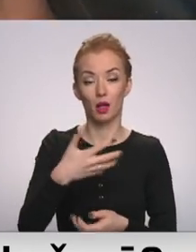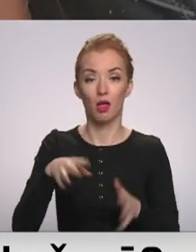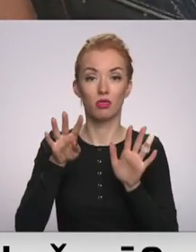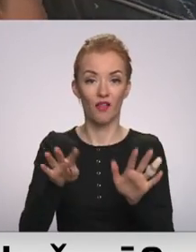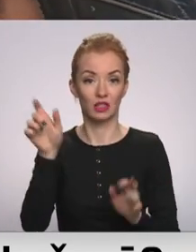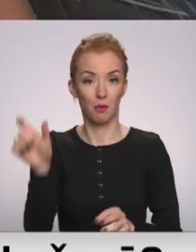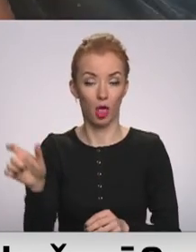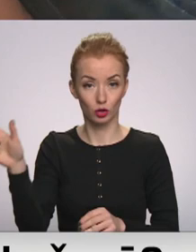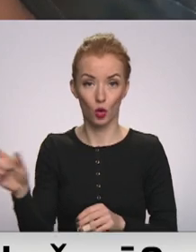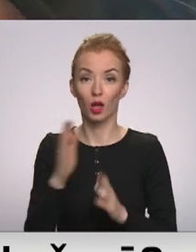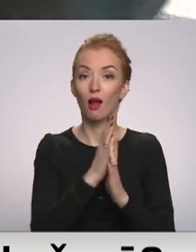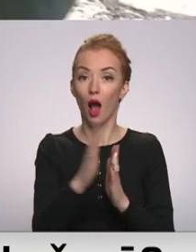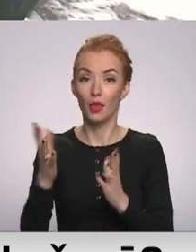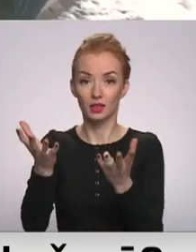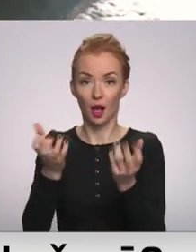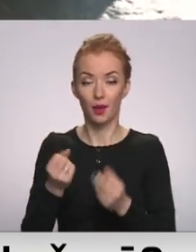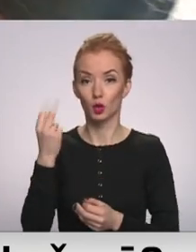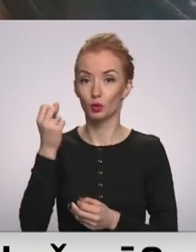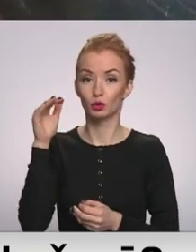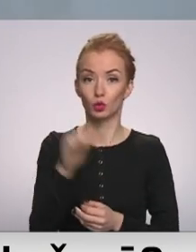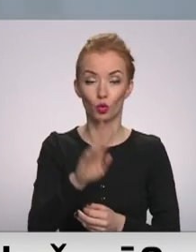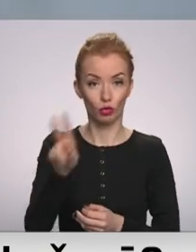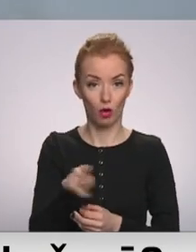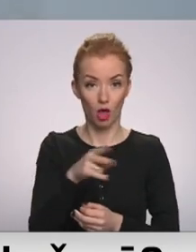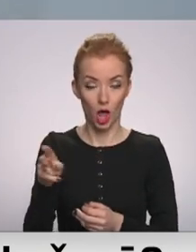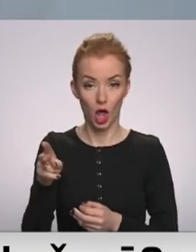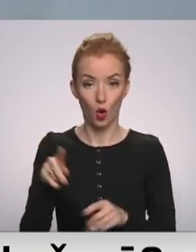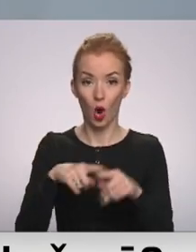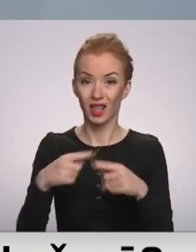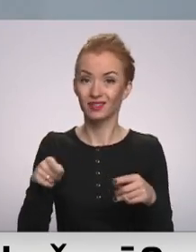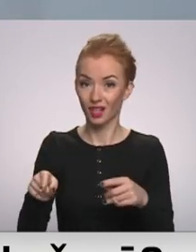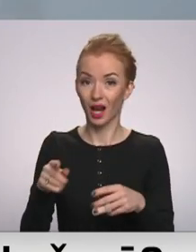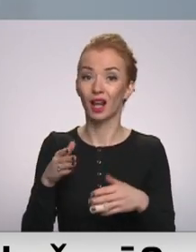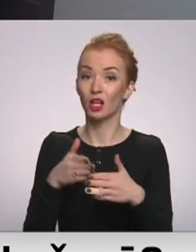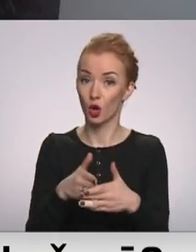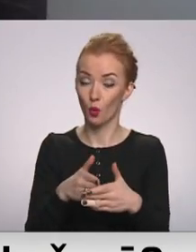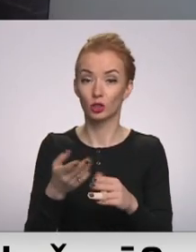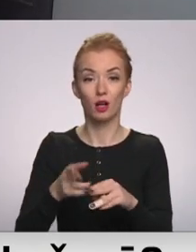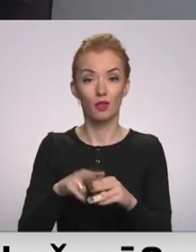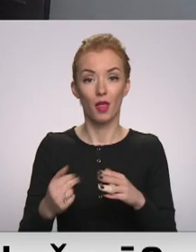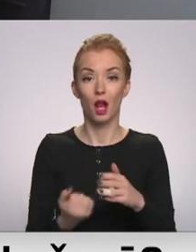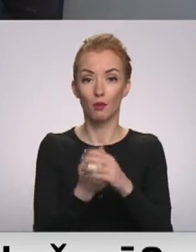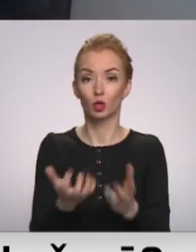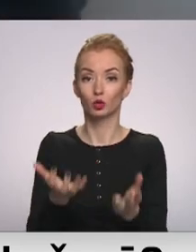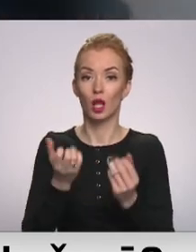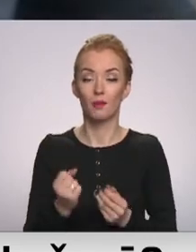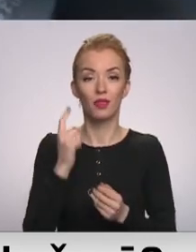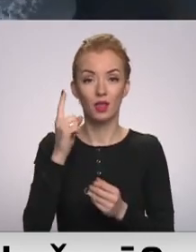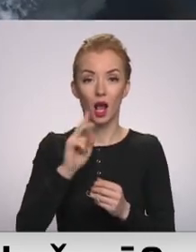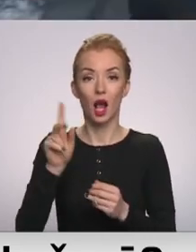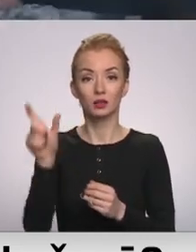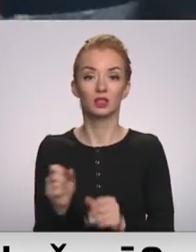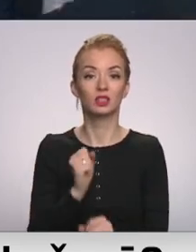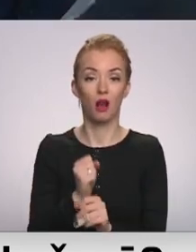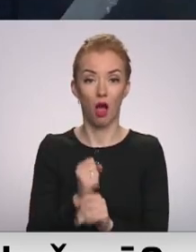personas, katrs saņems pa 12 000 eiro. Tā kā līdzekļi ir ierobežoti, atbalstu saņemšot vien nodarbinātie.